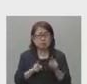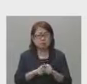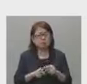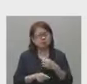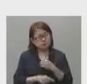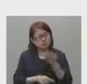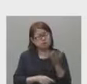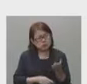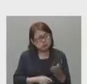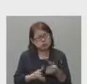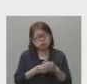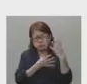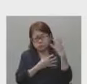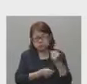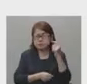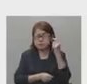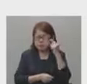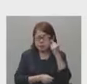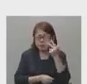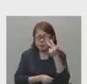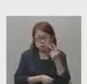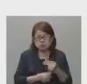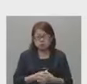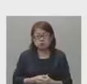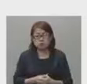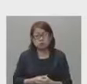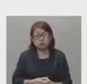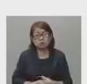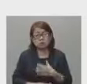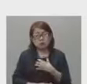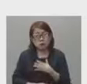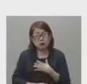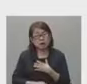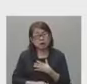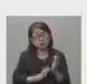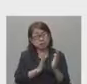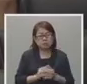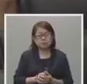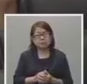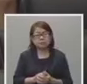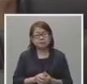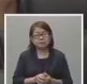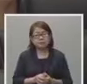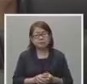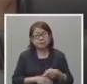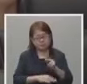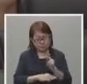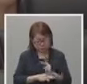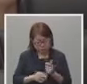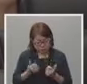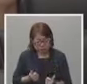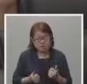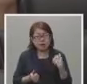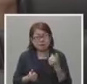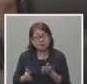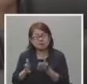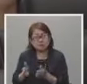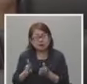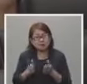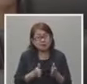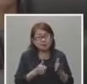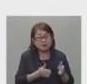วอนให้พรรคประชาธิปัตย์ทบทวนด้วยเหมือนกันนะว่าท่านอยากจะเจอแบบนี้เหรอคราวนี้นะครับแต่ละหน่วยเนี่ยนะครับท่านประธาน